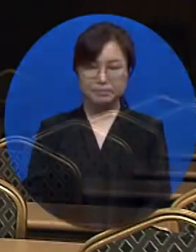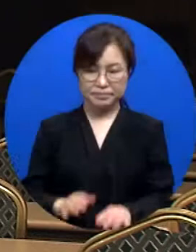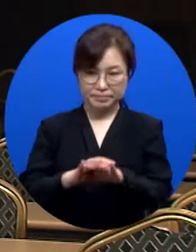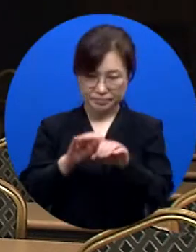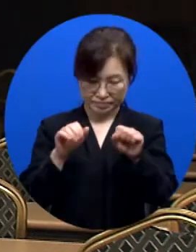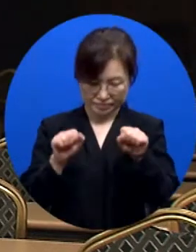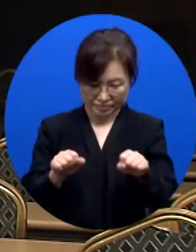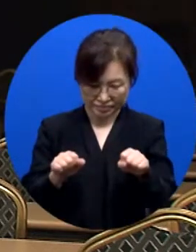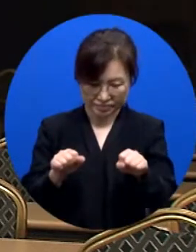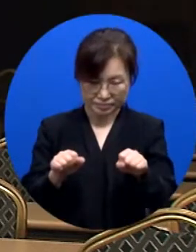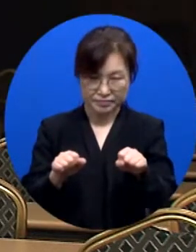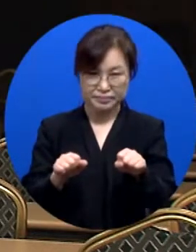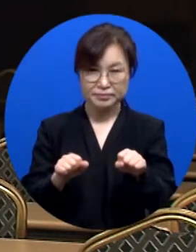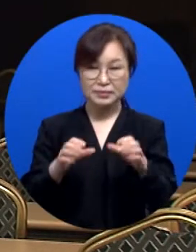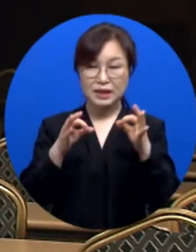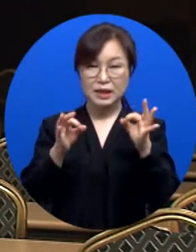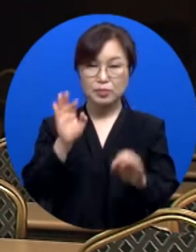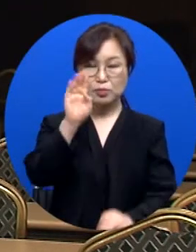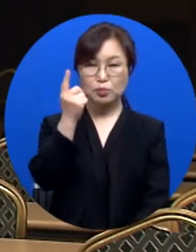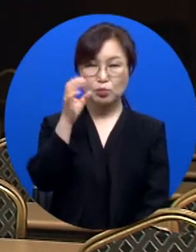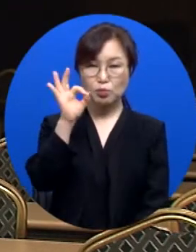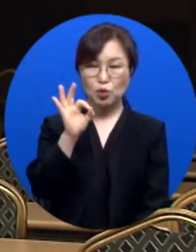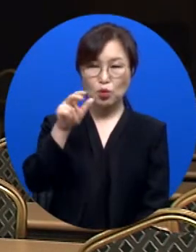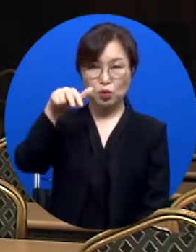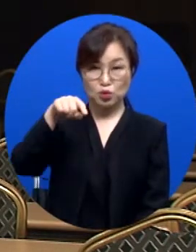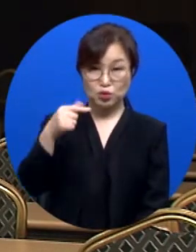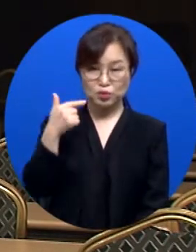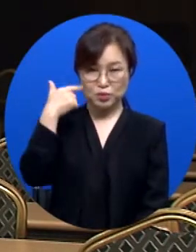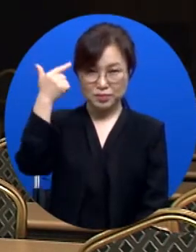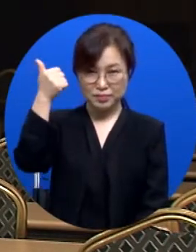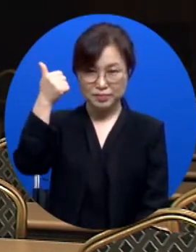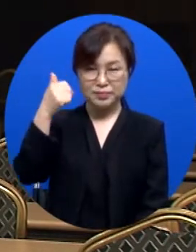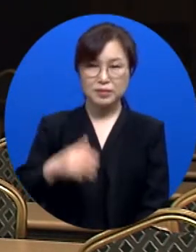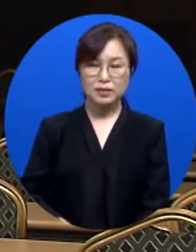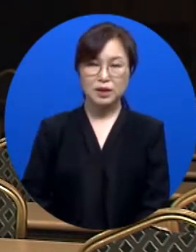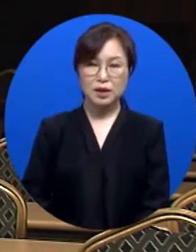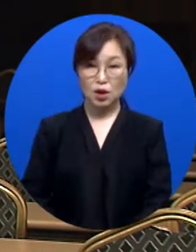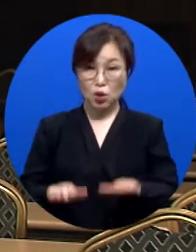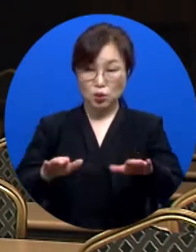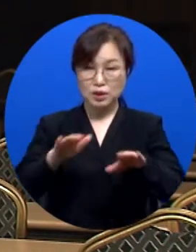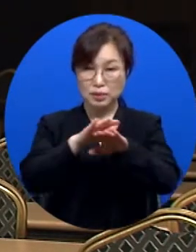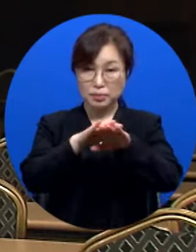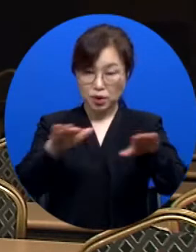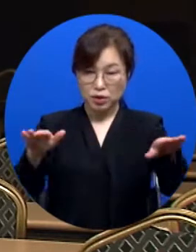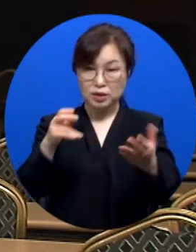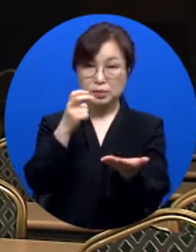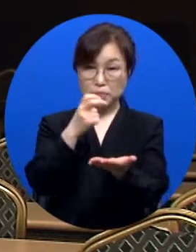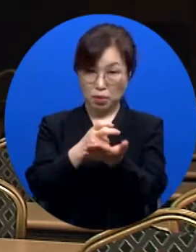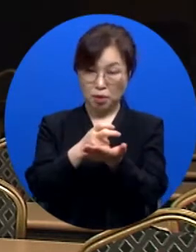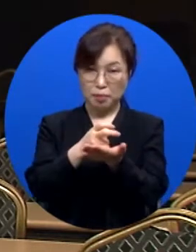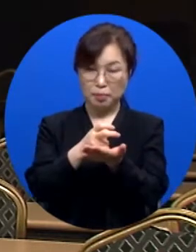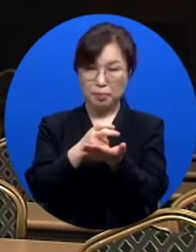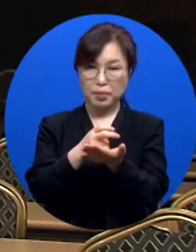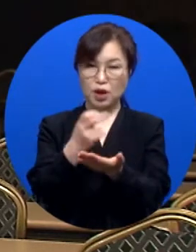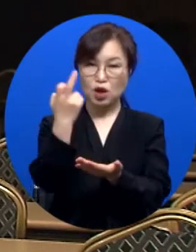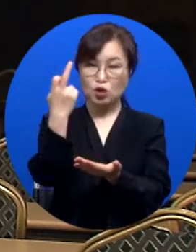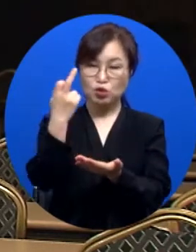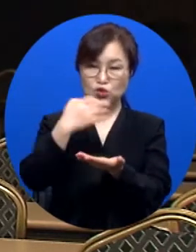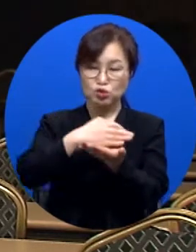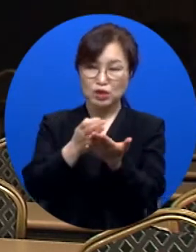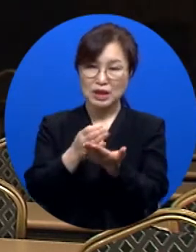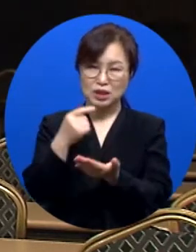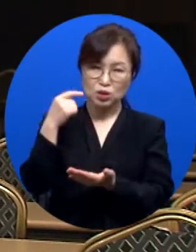안녕하십니까 김홍도 목사 입니다 노동은 평동 법에 대한 12가지 톡송 하게 대해서